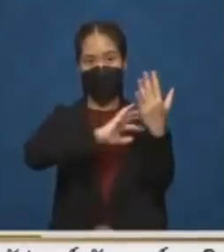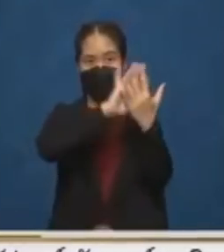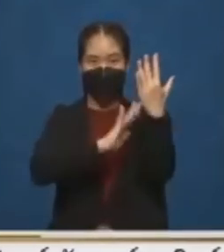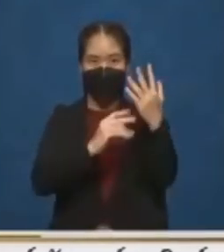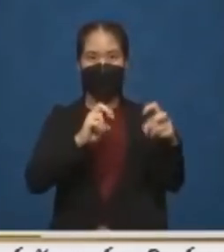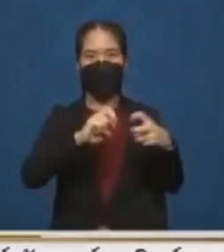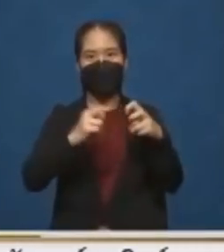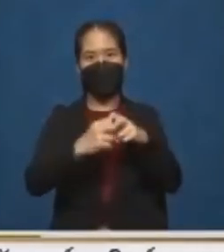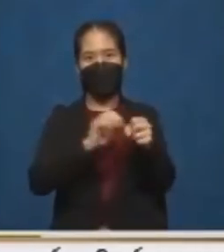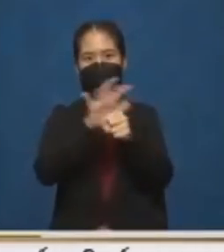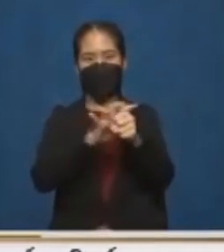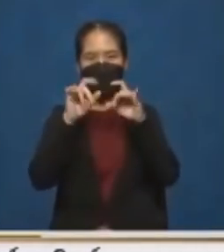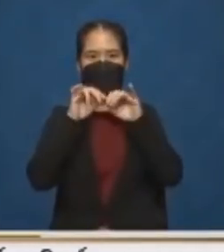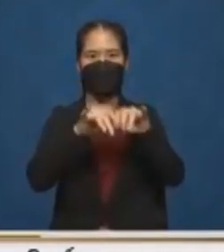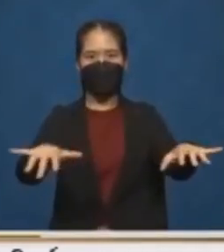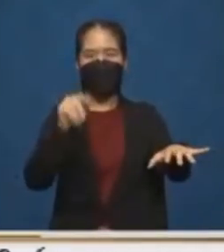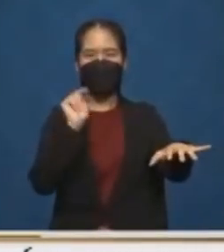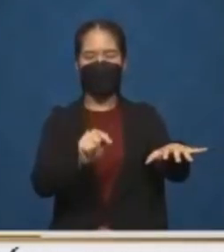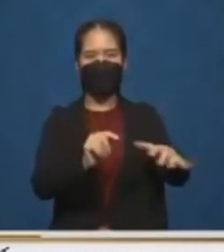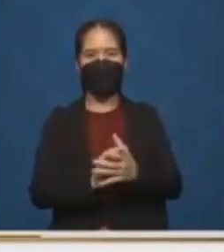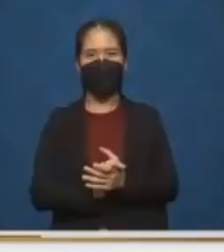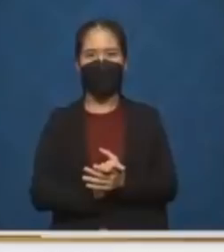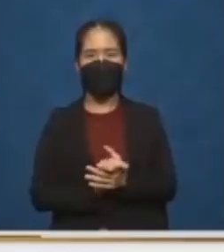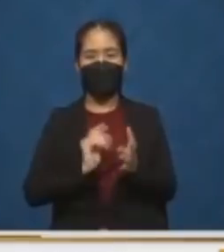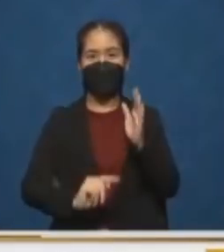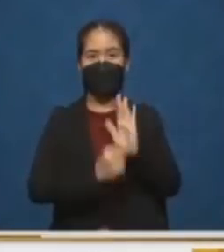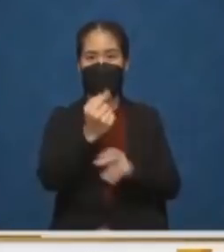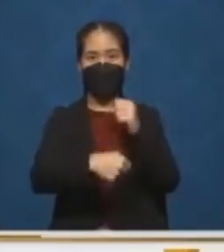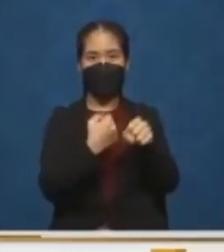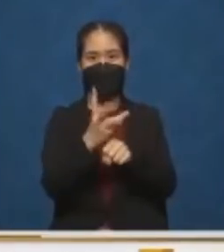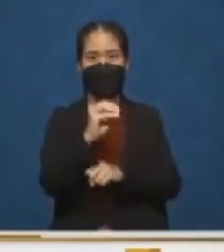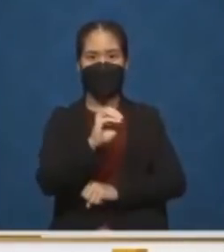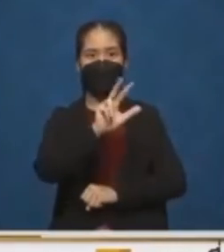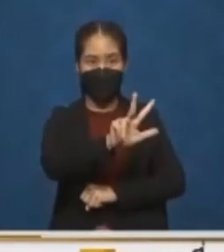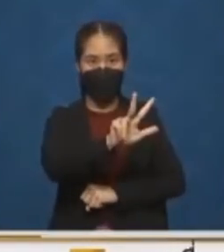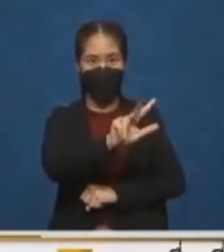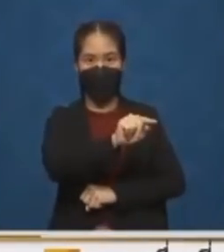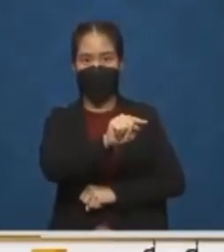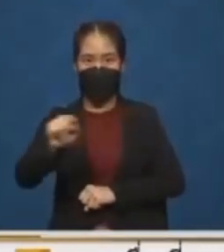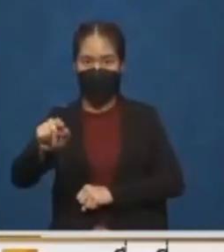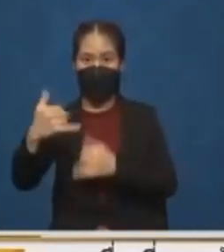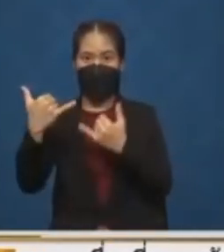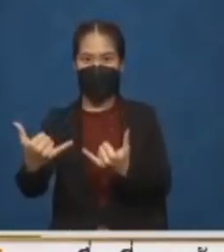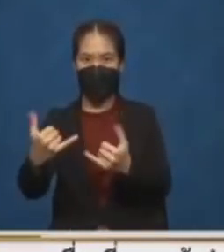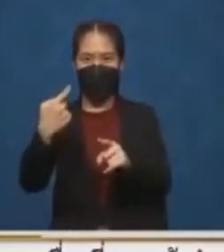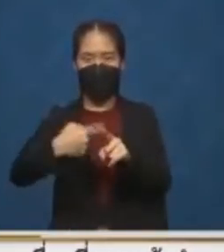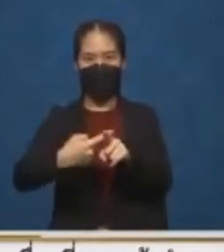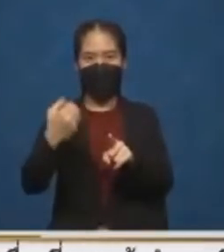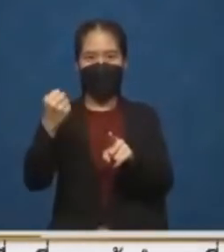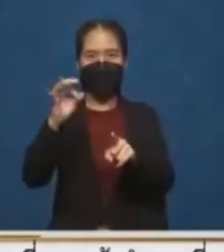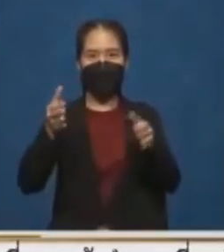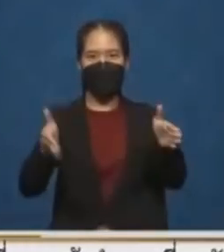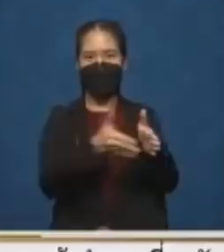ปัญหาการแพรบาดของโวิด-19ตั้งแต่ปี 2,163 วันนี้ 19 เดือนเศษการรวม